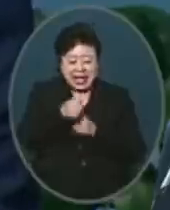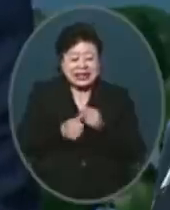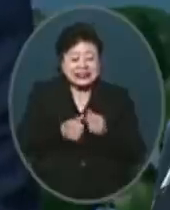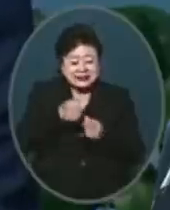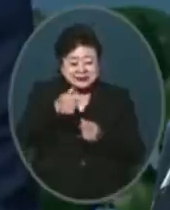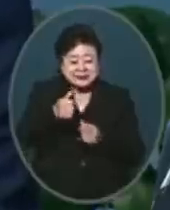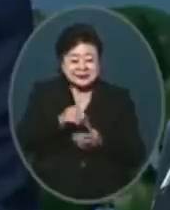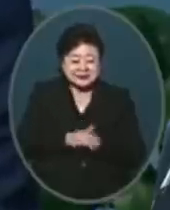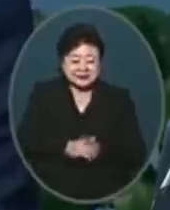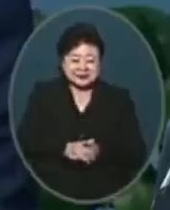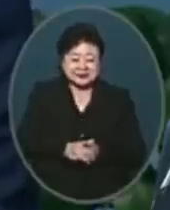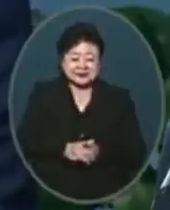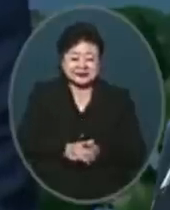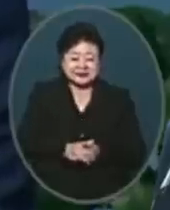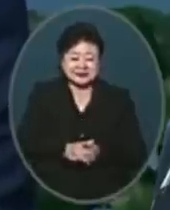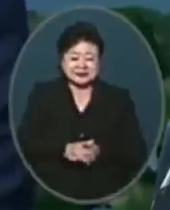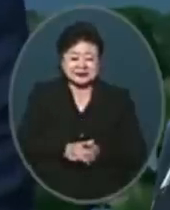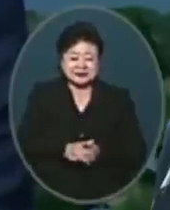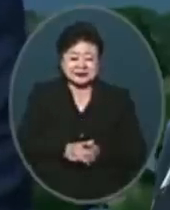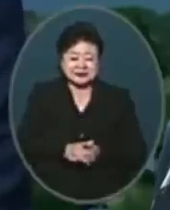하나님